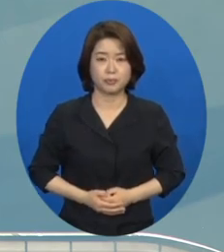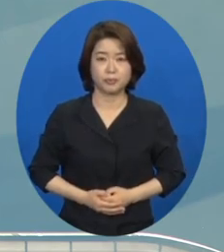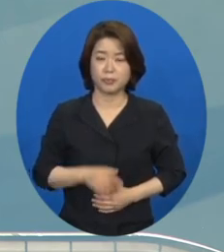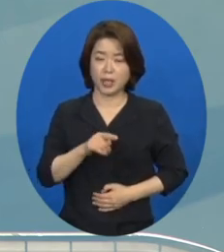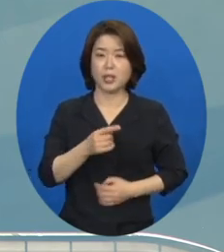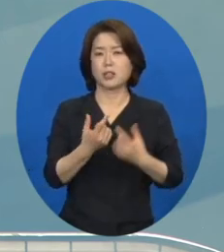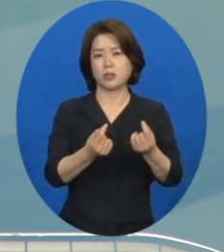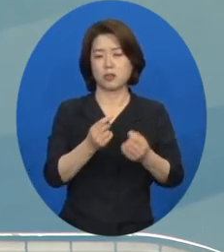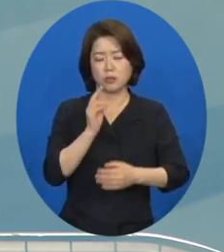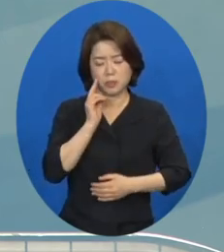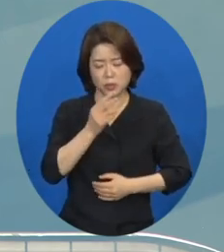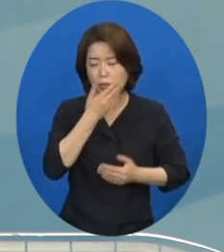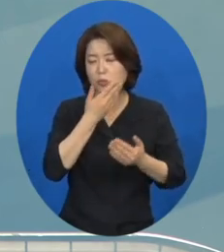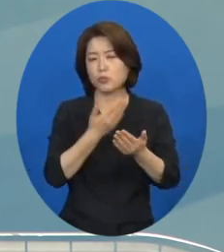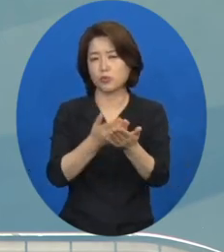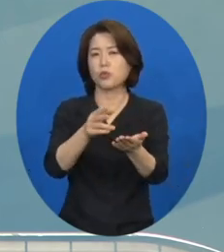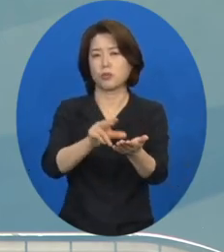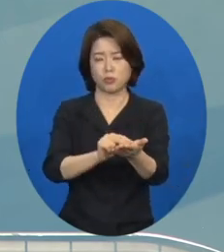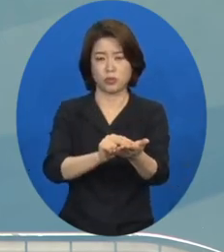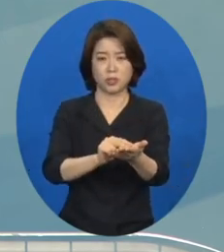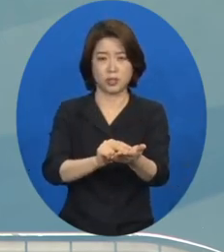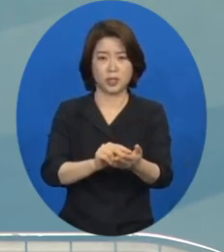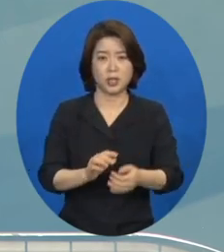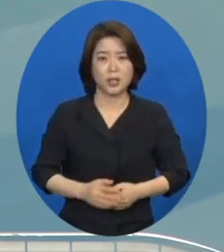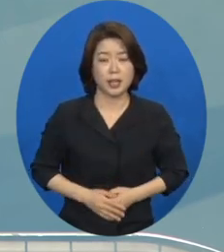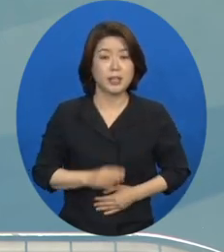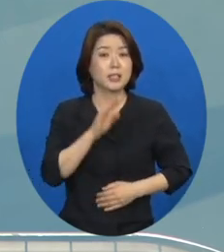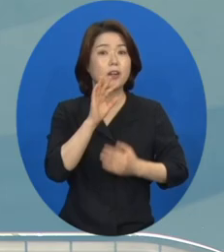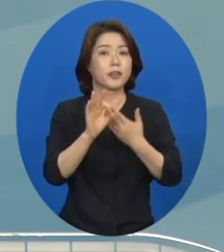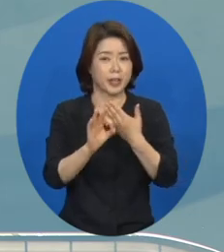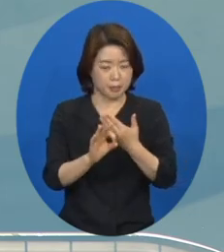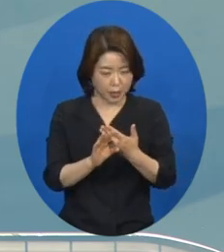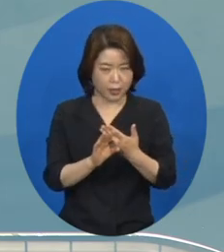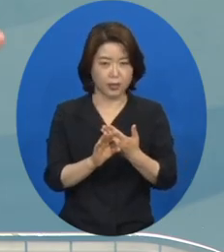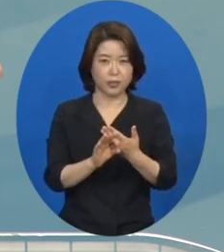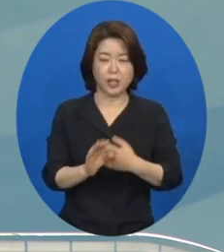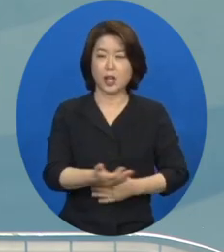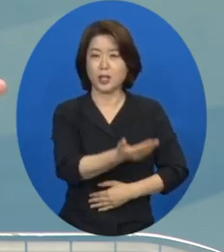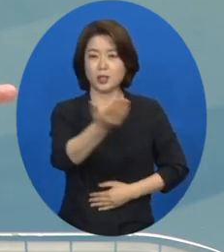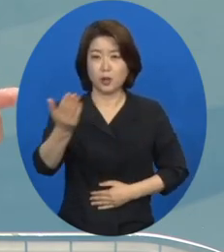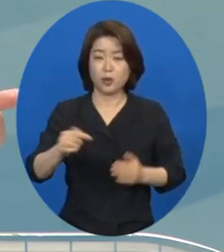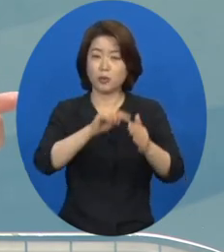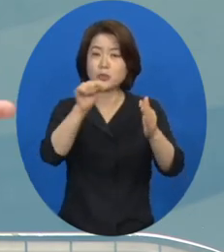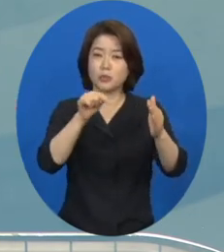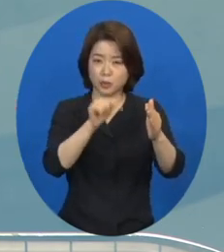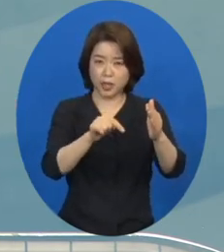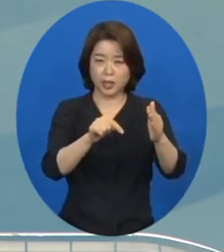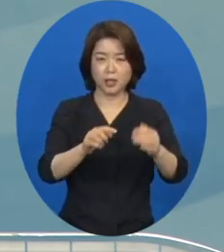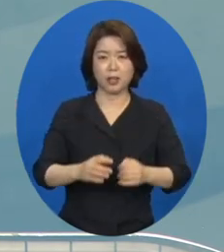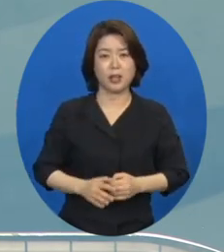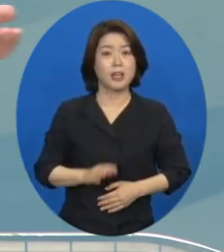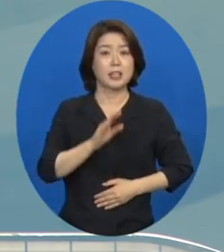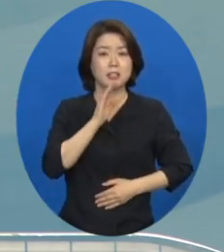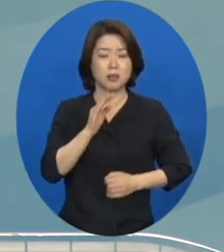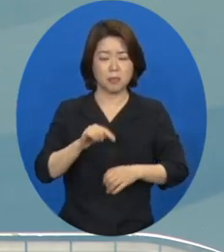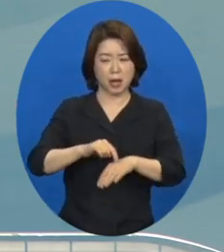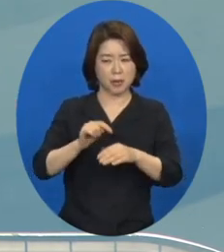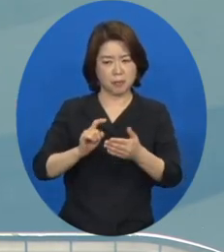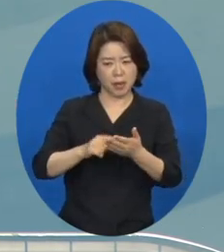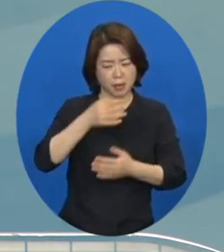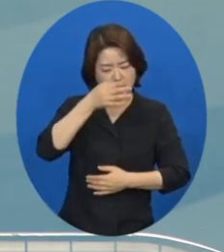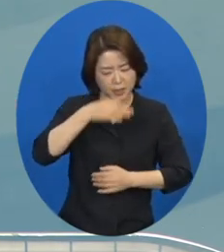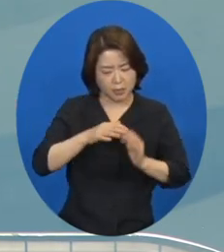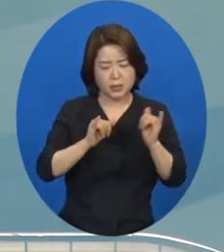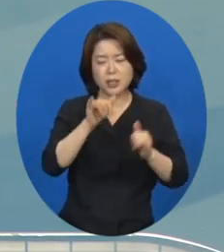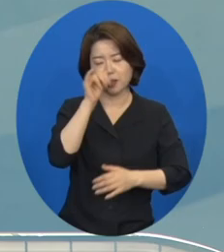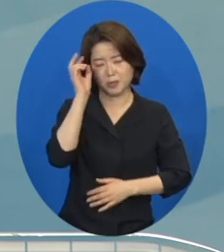이처럼 심각하고 중요한 문제인 거예요. 자, 그렇다면 여러분 중에는 너무너무 마음이 힘드신 분이 있으실